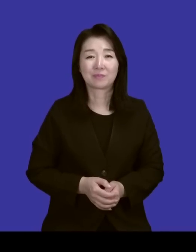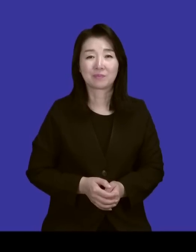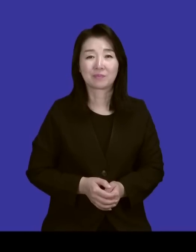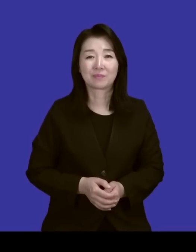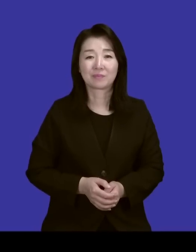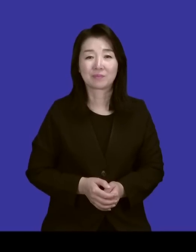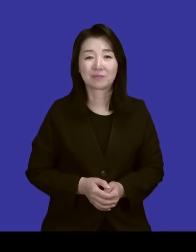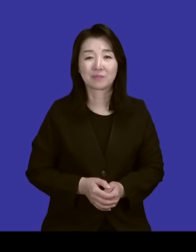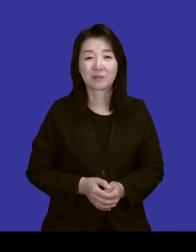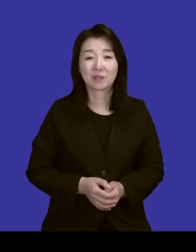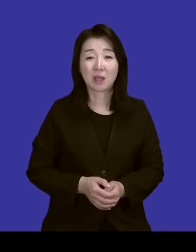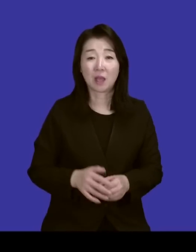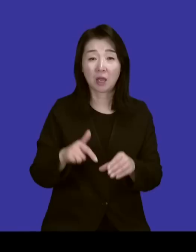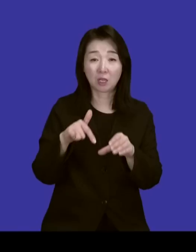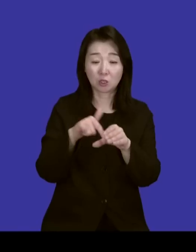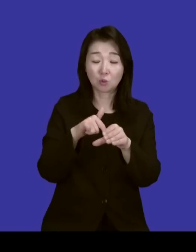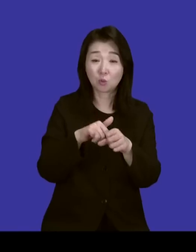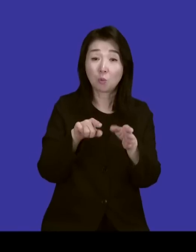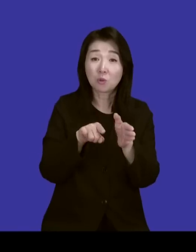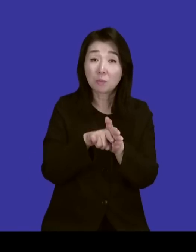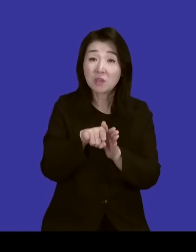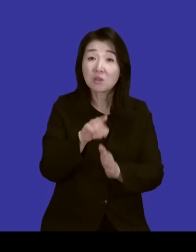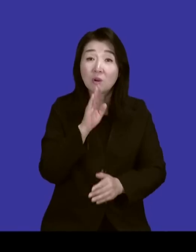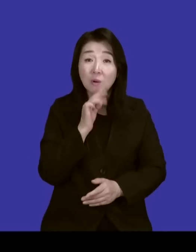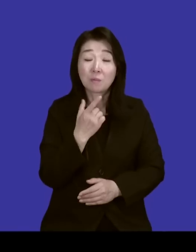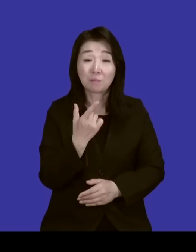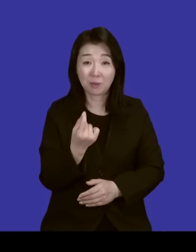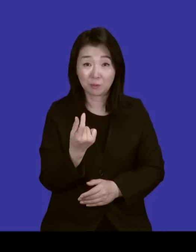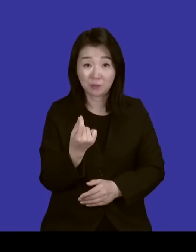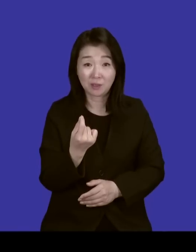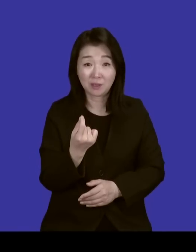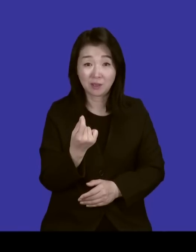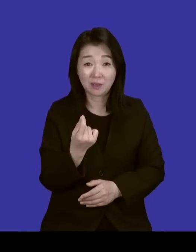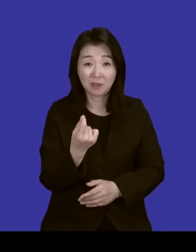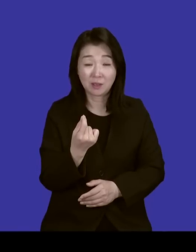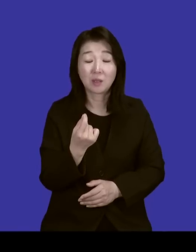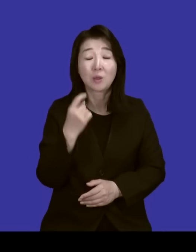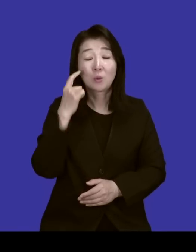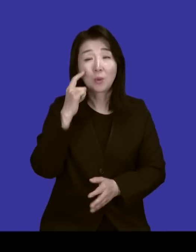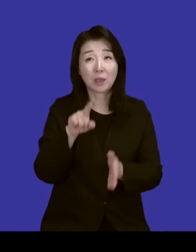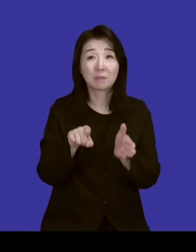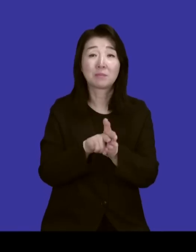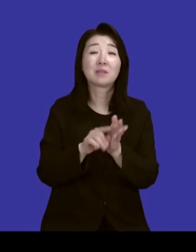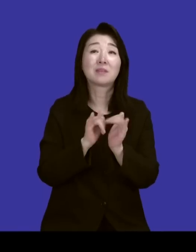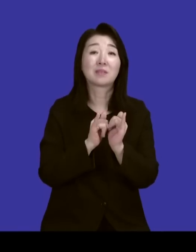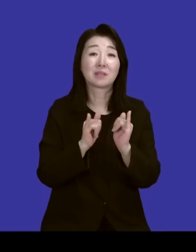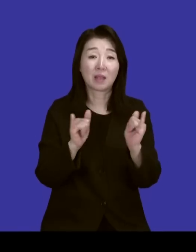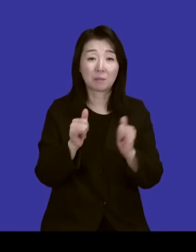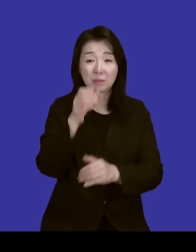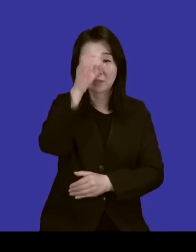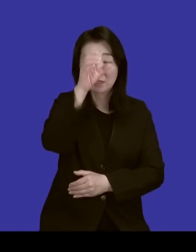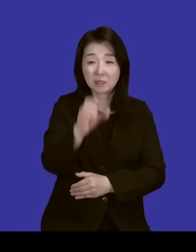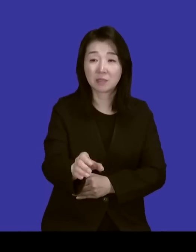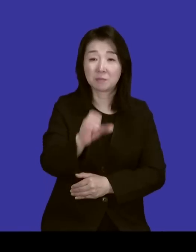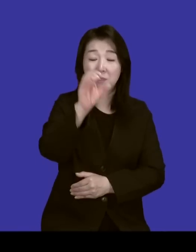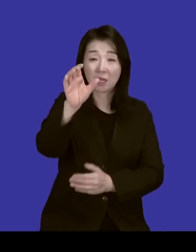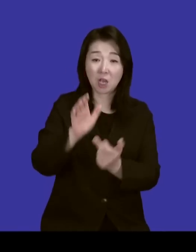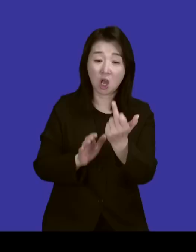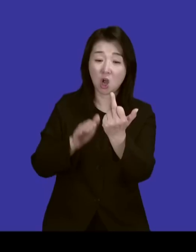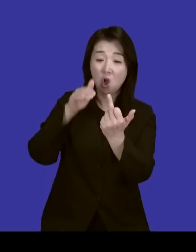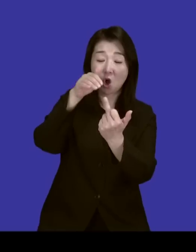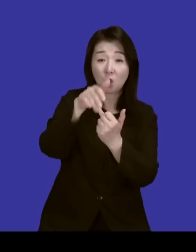그러면서 기독교 신앙이라는 것이 이런 것이로구나. 특별히 이제 크리스찬이 예. 그 십자가 언덕에 갔을